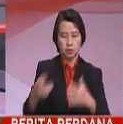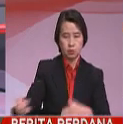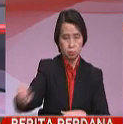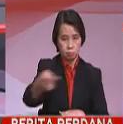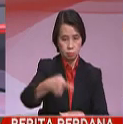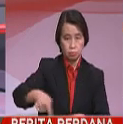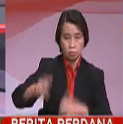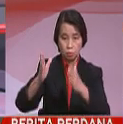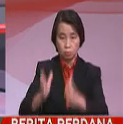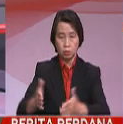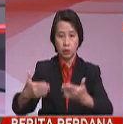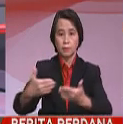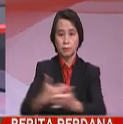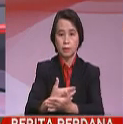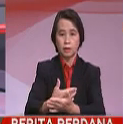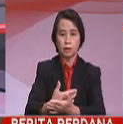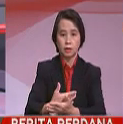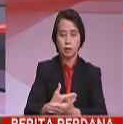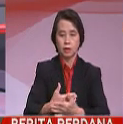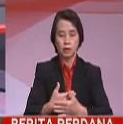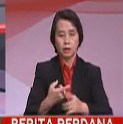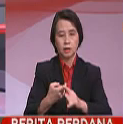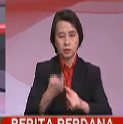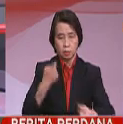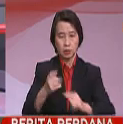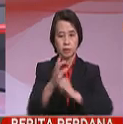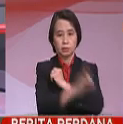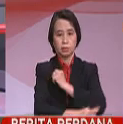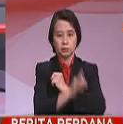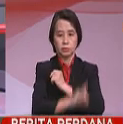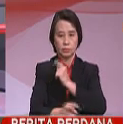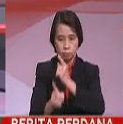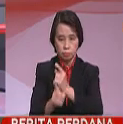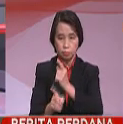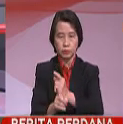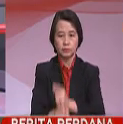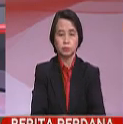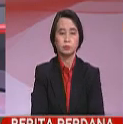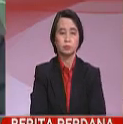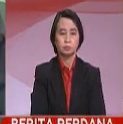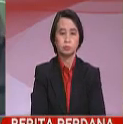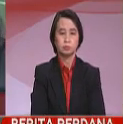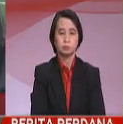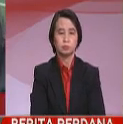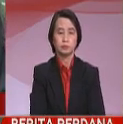daripada muka baharu tersebut adalah anak jati dari Negeri Sembilan.